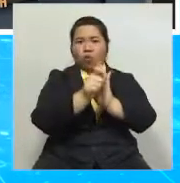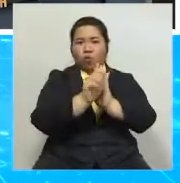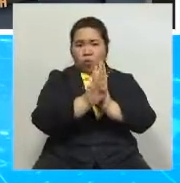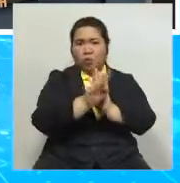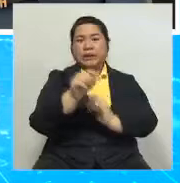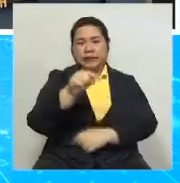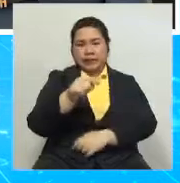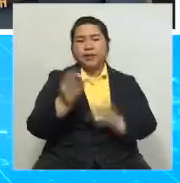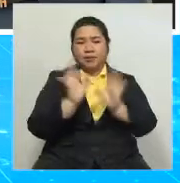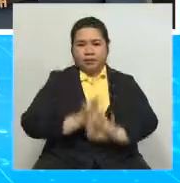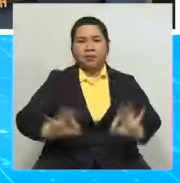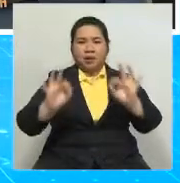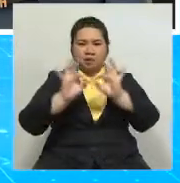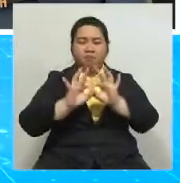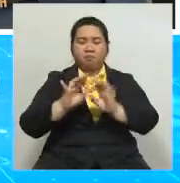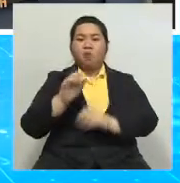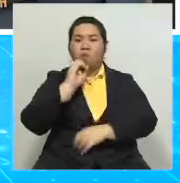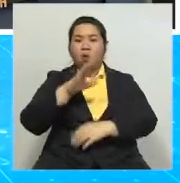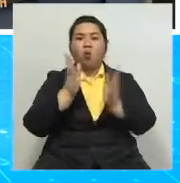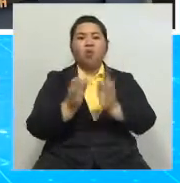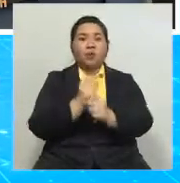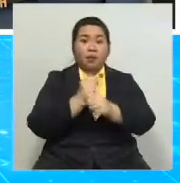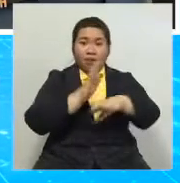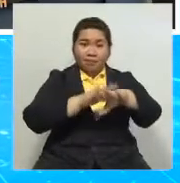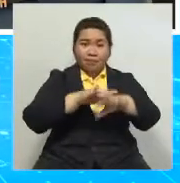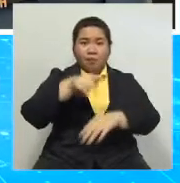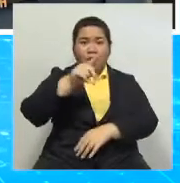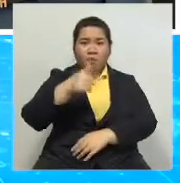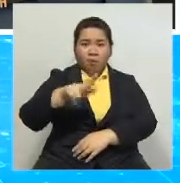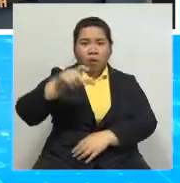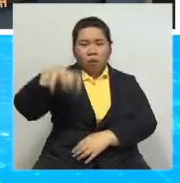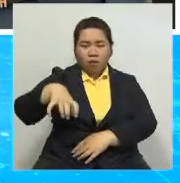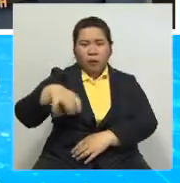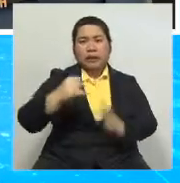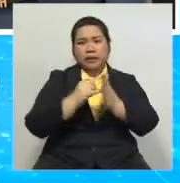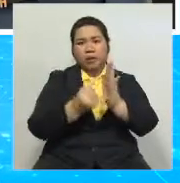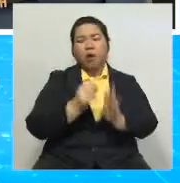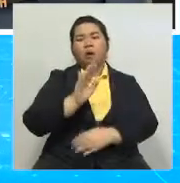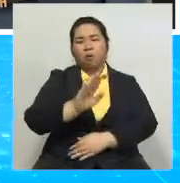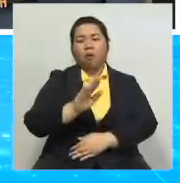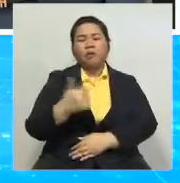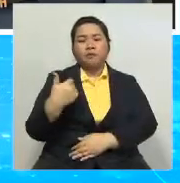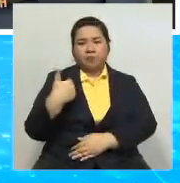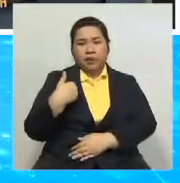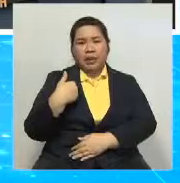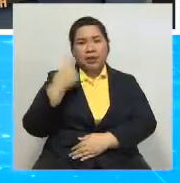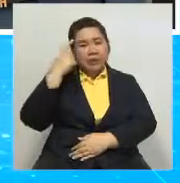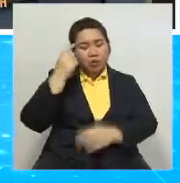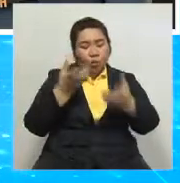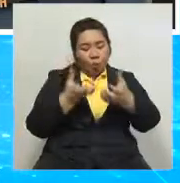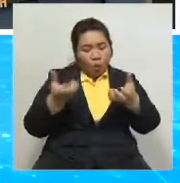ตรงนี้นะครับแล้วก็แจ้งเจ้าหน้าที่นะครับแจ้งไปทางปภ.แจ้งทางจังหวัดนะครับแล้วเราอย่างนั้นคือเราเอาเครื่อง